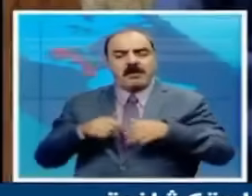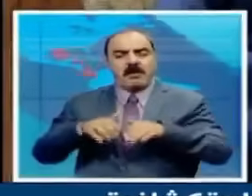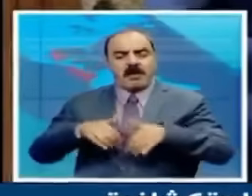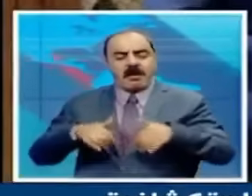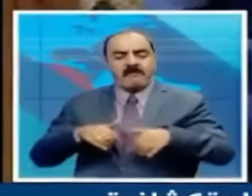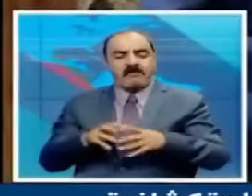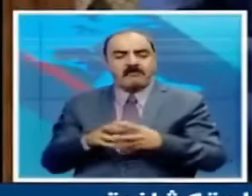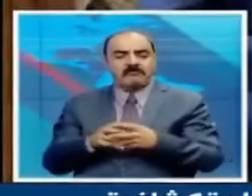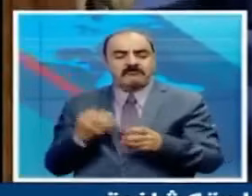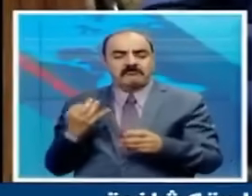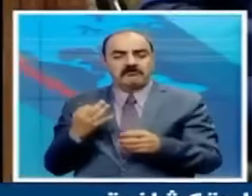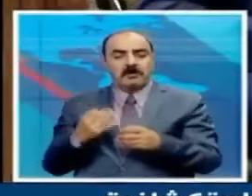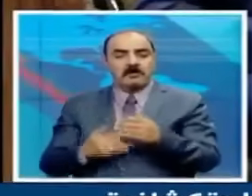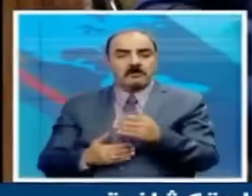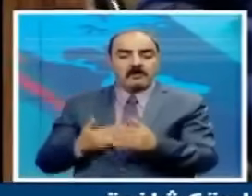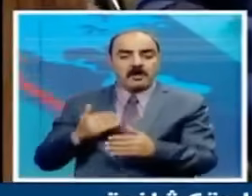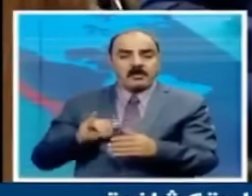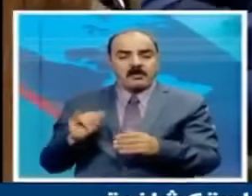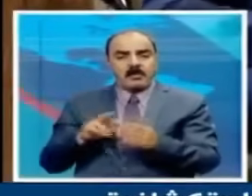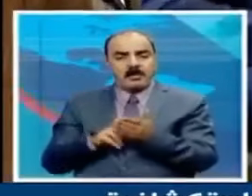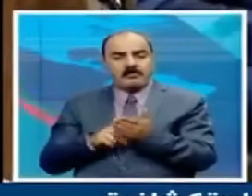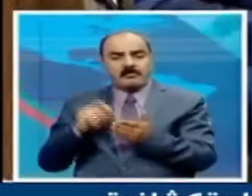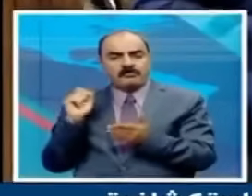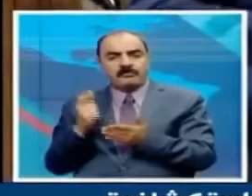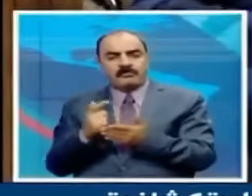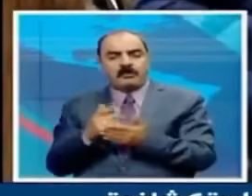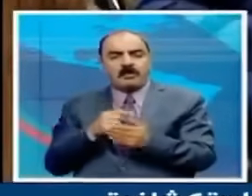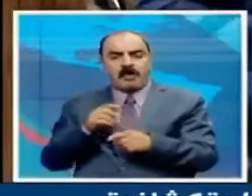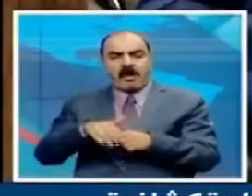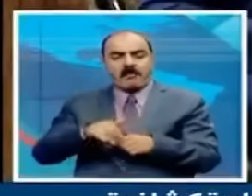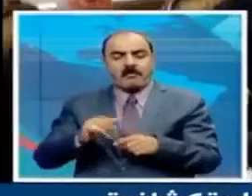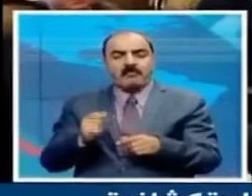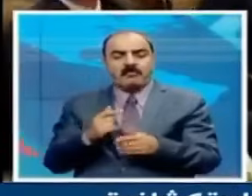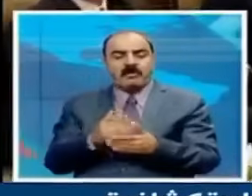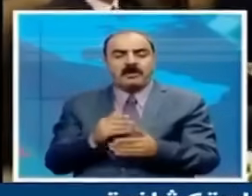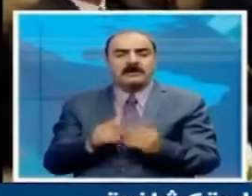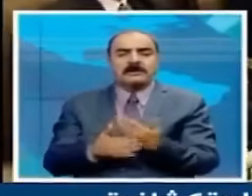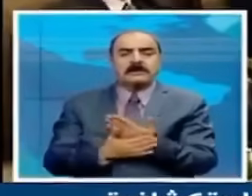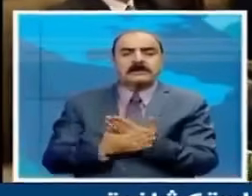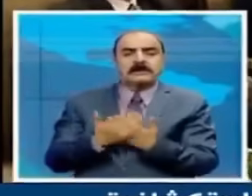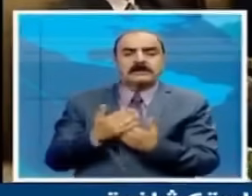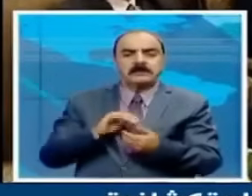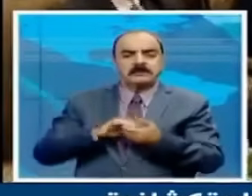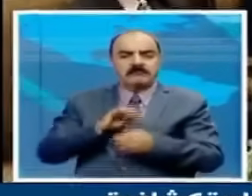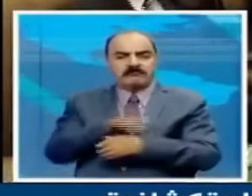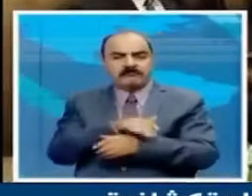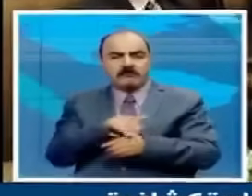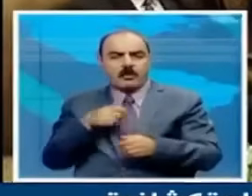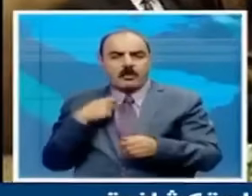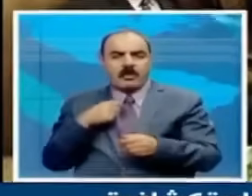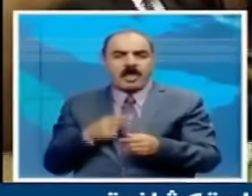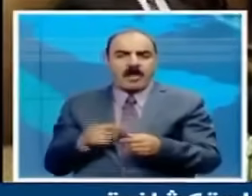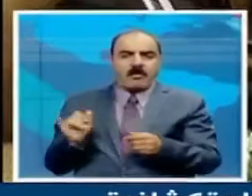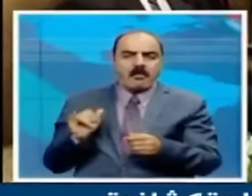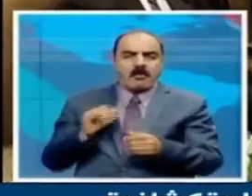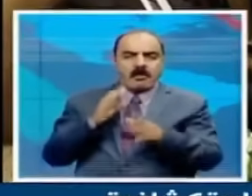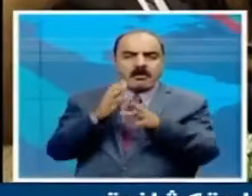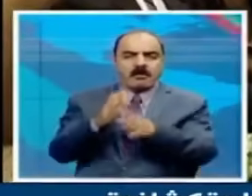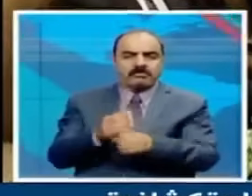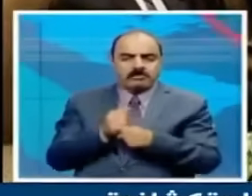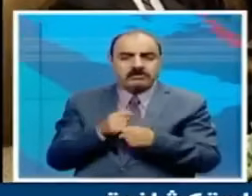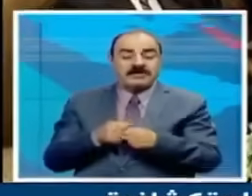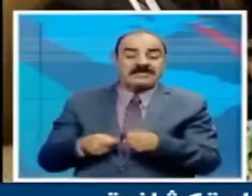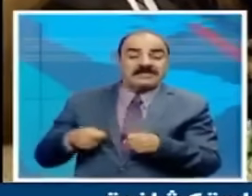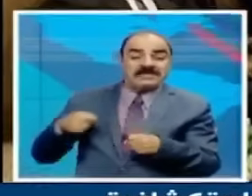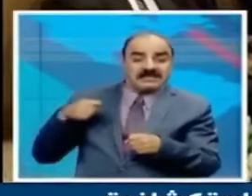حفر الآبار، والتأكيد على أهمية الإسراع ببرامج حفر الآبار الجديدة في إطار استراتيجية الوزارة التي تولي